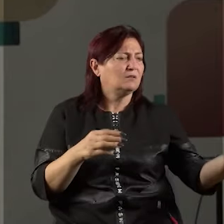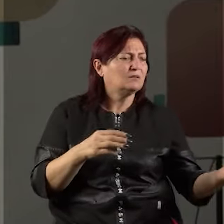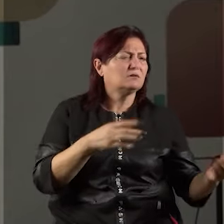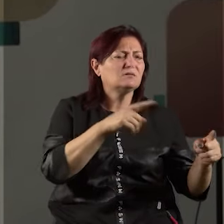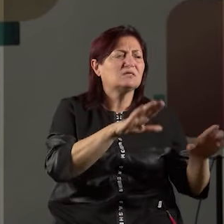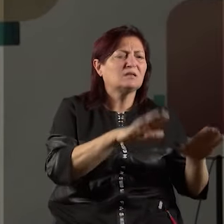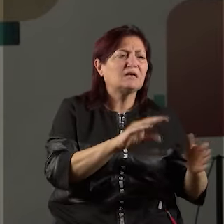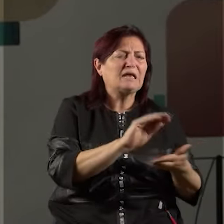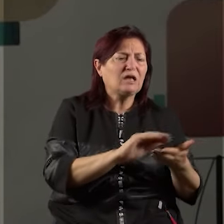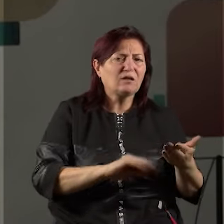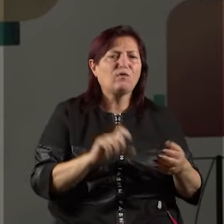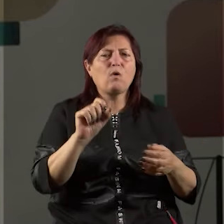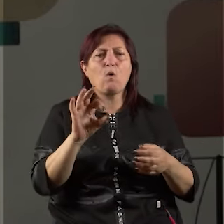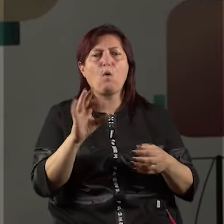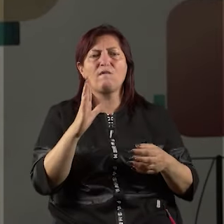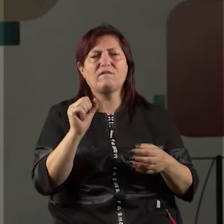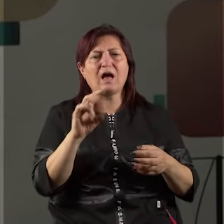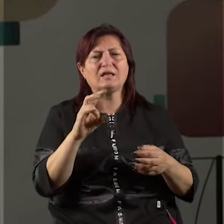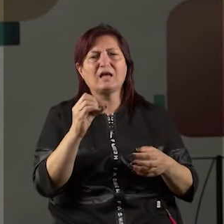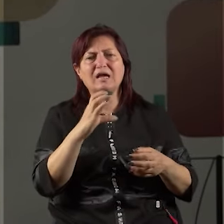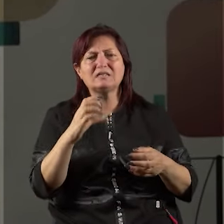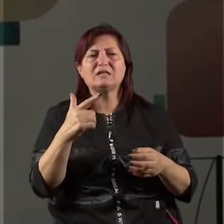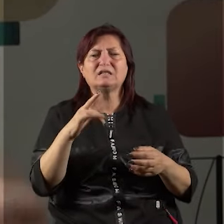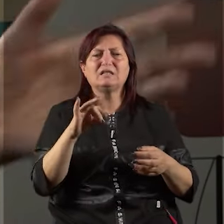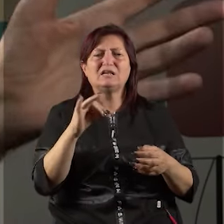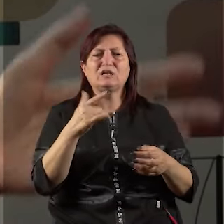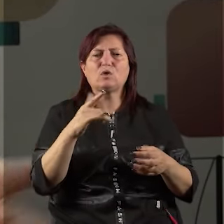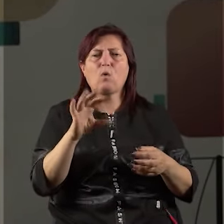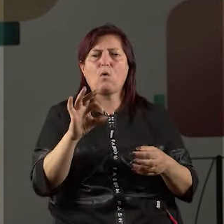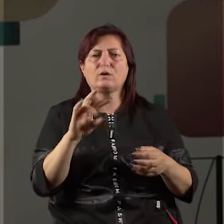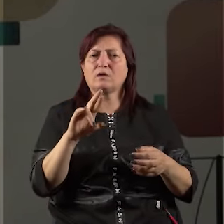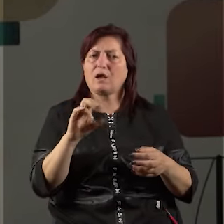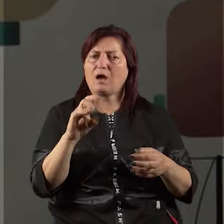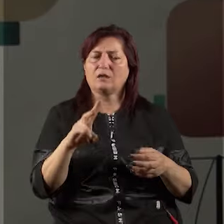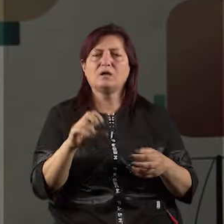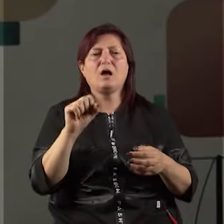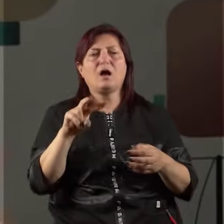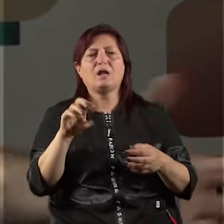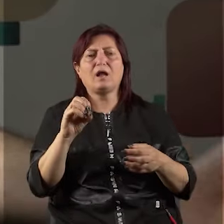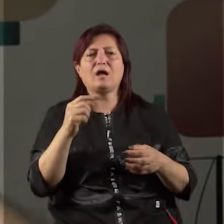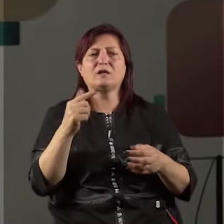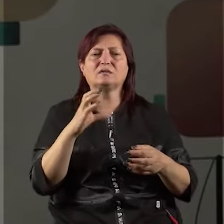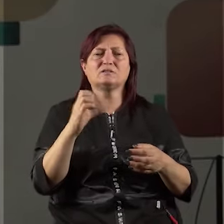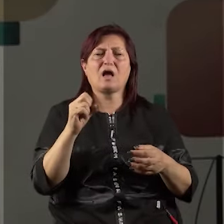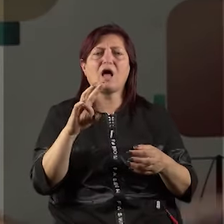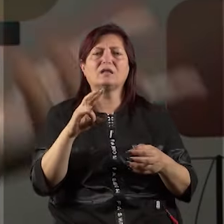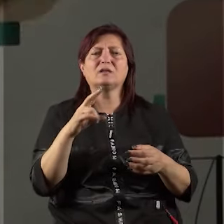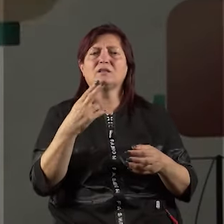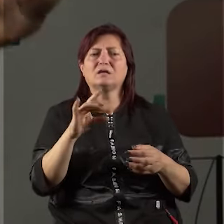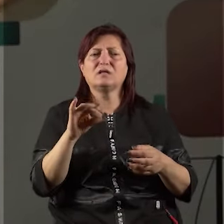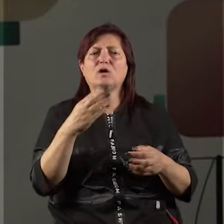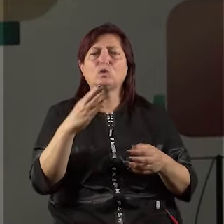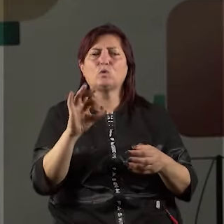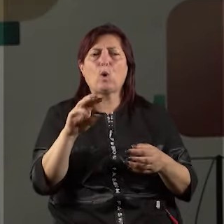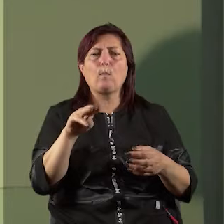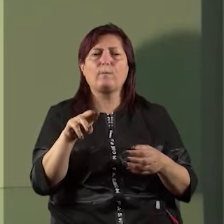եղել, Հովանես Գրիգորյան, Արմեն Մարտիրոսյան, մեր Ալեքսանդր Թոփչյան, մյուս, որոնք